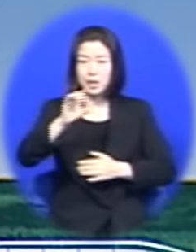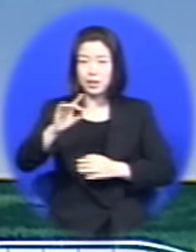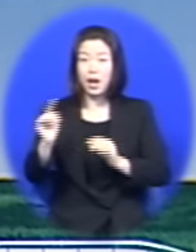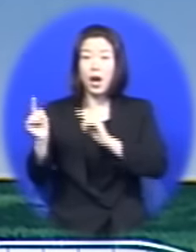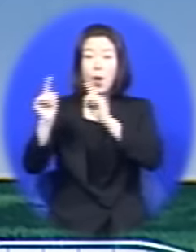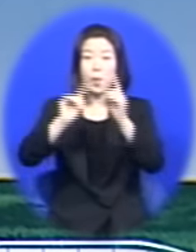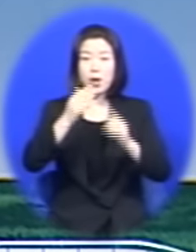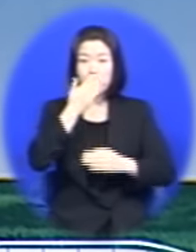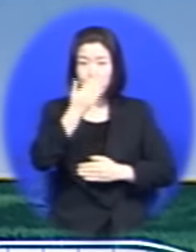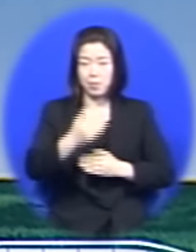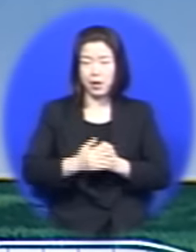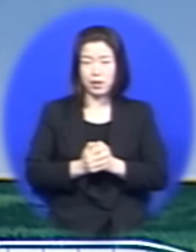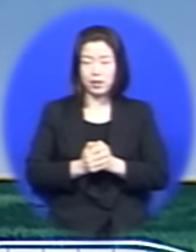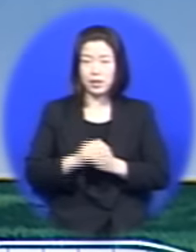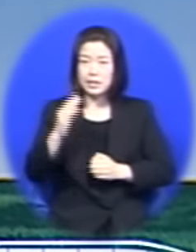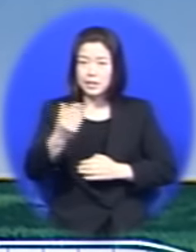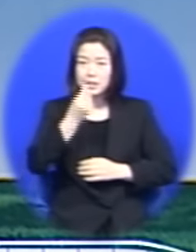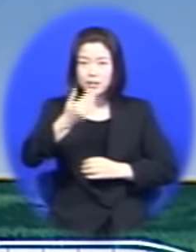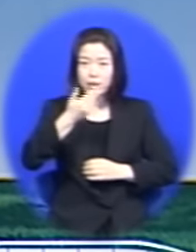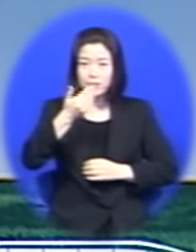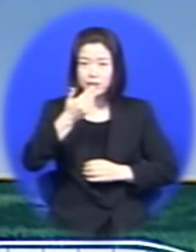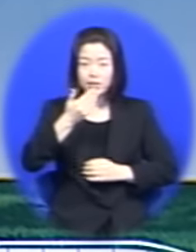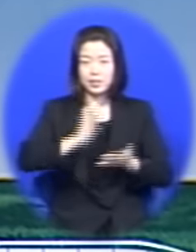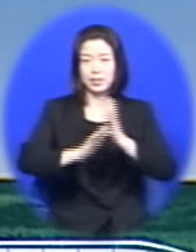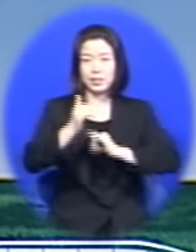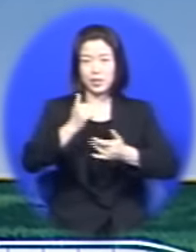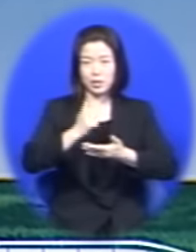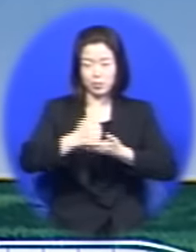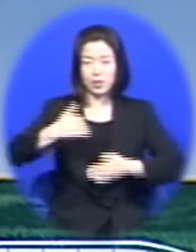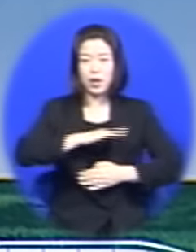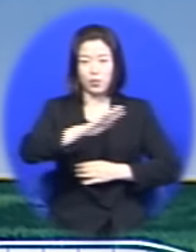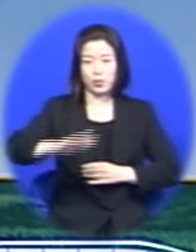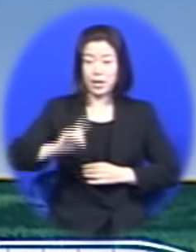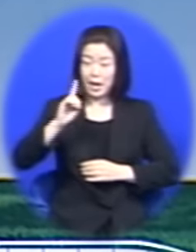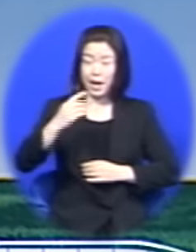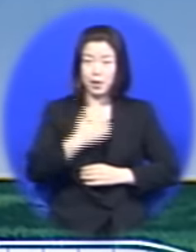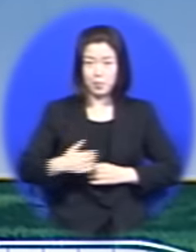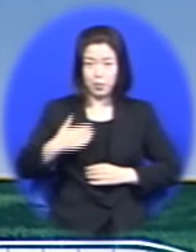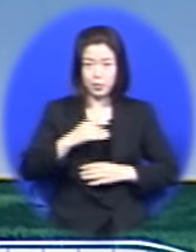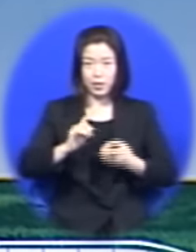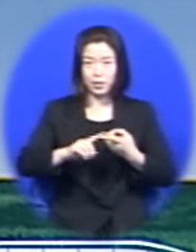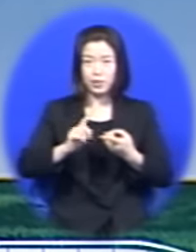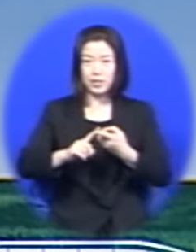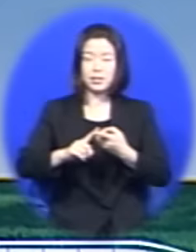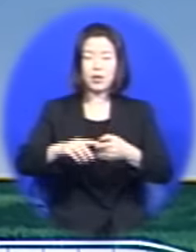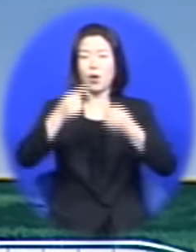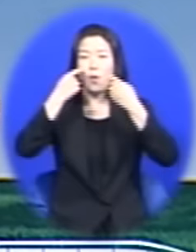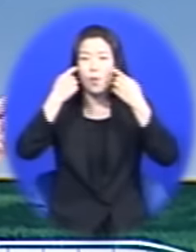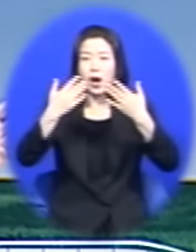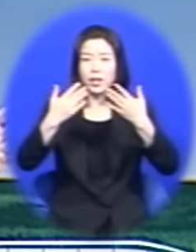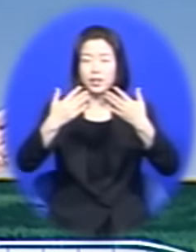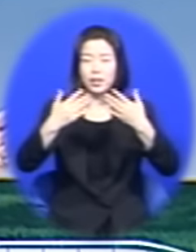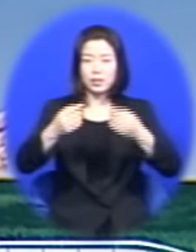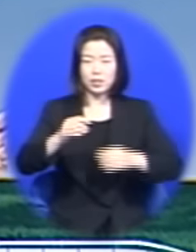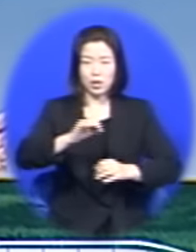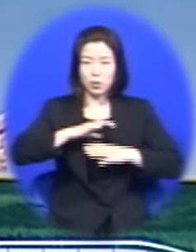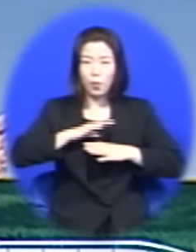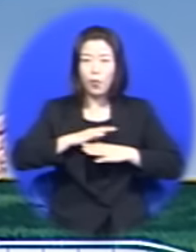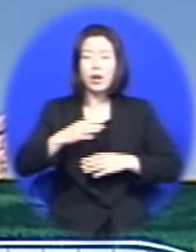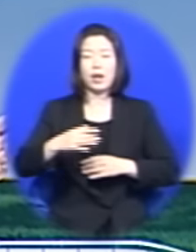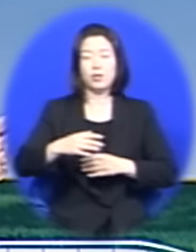회복합니다. 성찬은 예수님과 우리가 한 몸이라는 것을 확인하는 놀라운